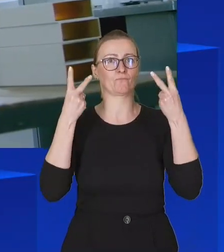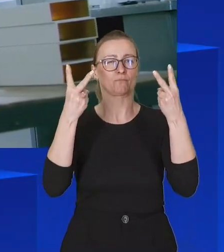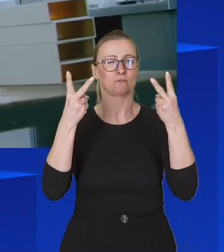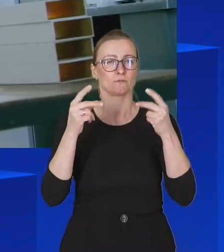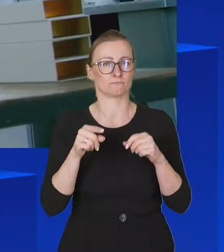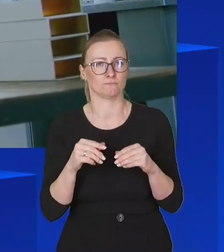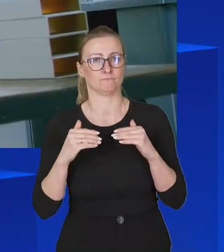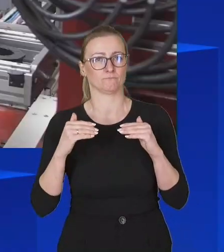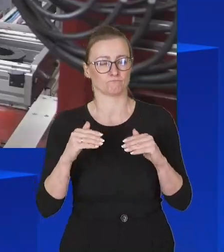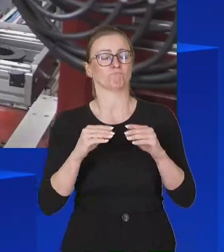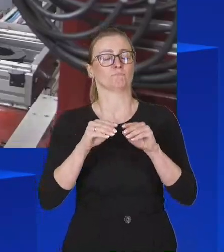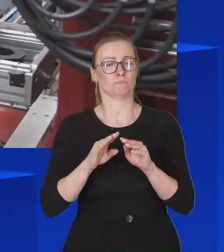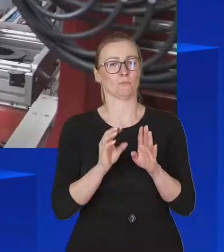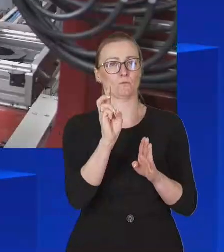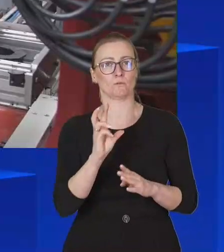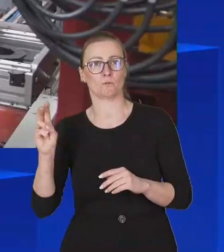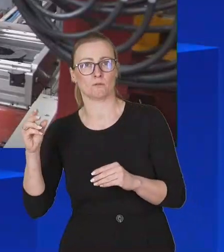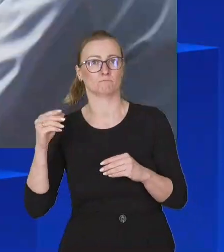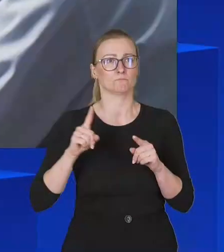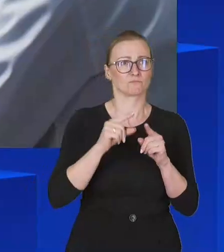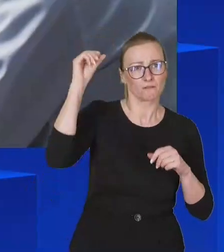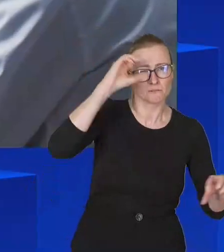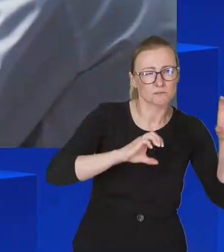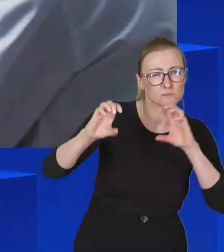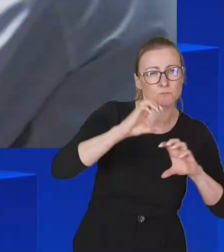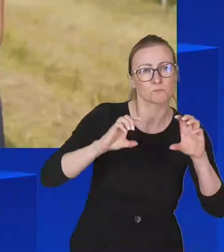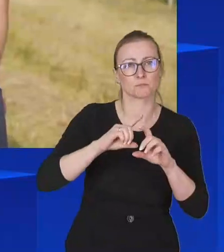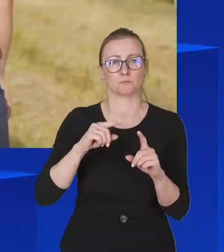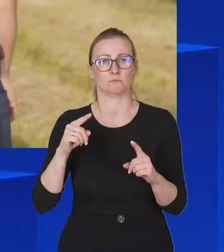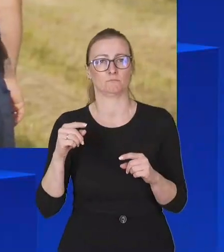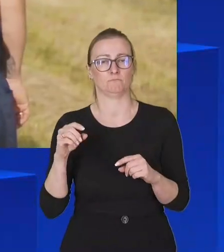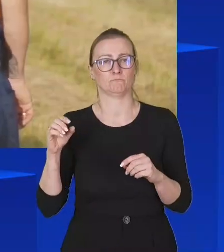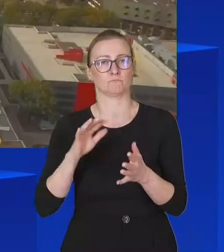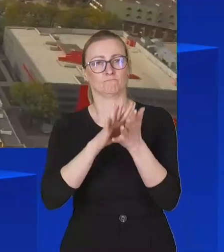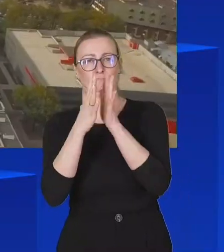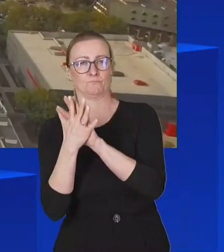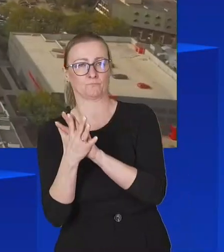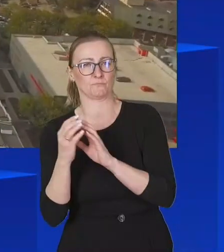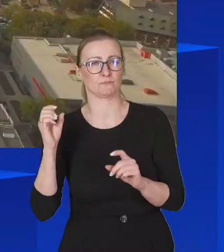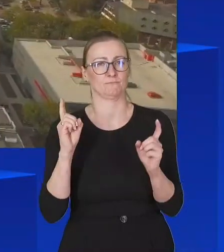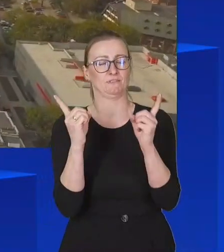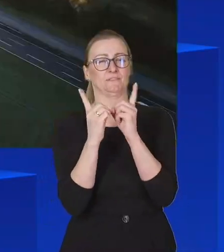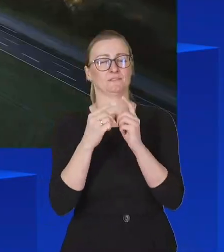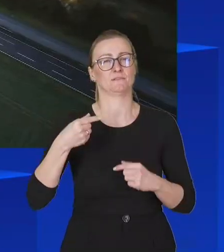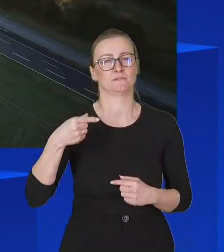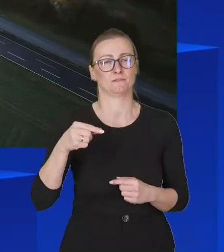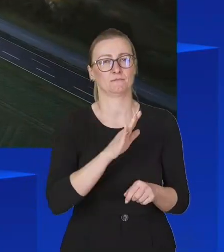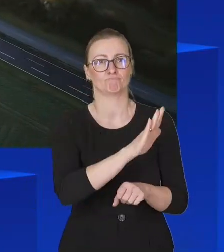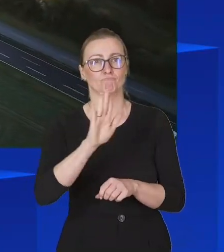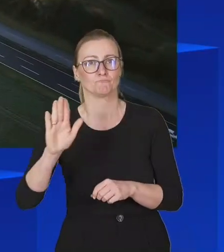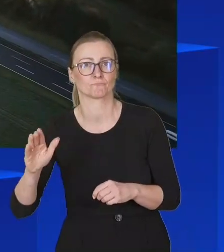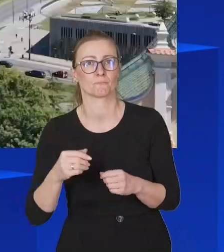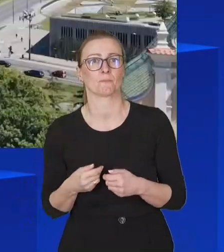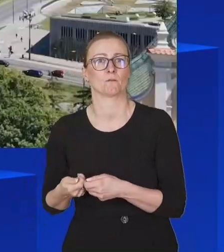wsparcie rozwoju nauki, nowoczesnego przemysłu, transformacji cyfrowej czy zielonych technologii. Polityka spójności,